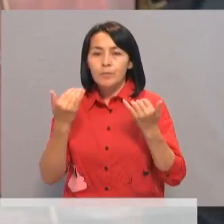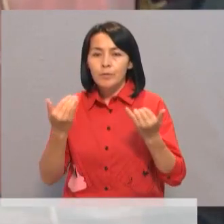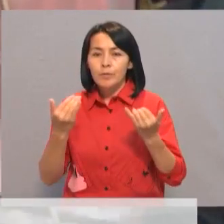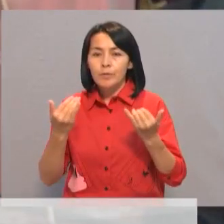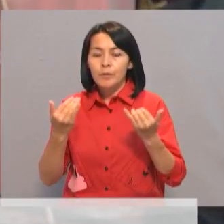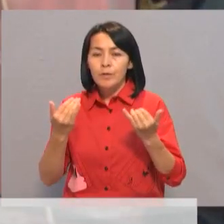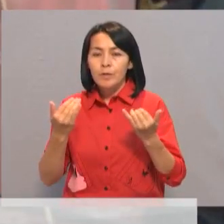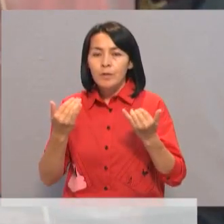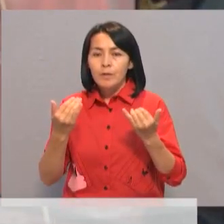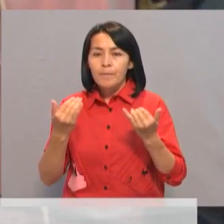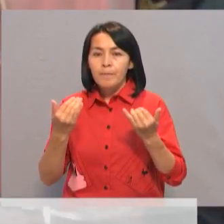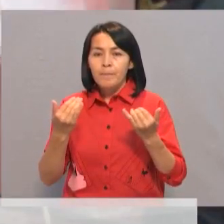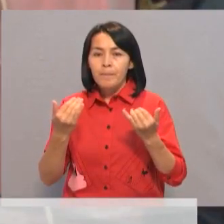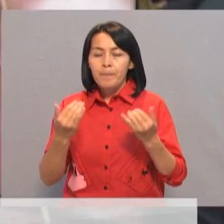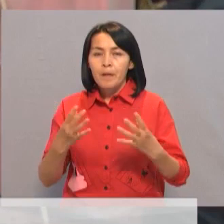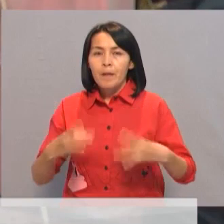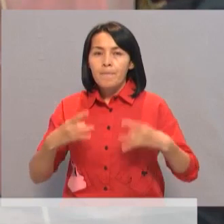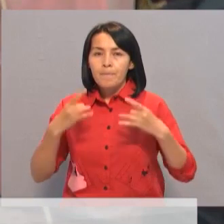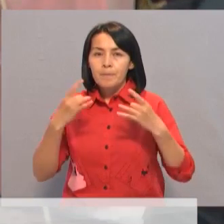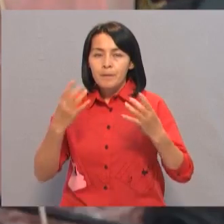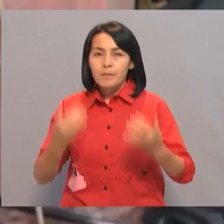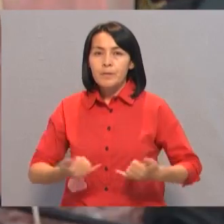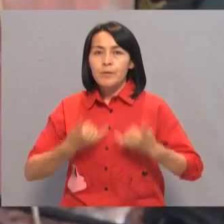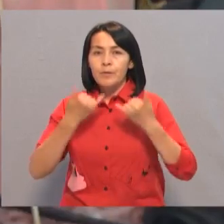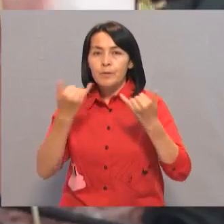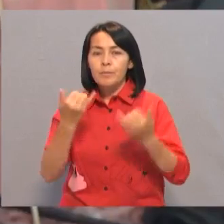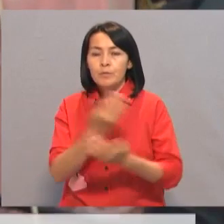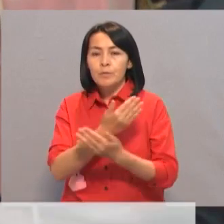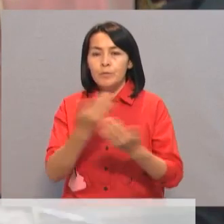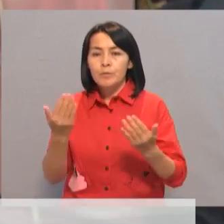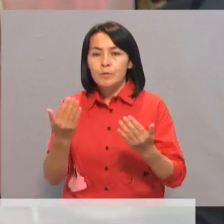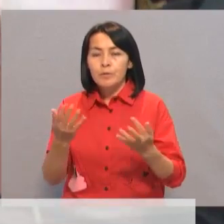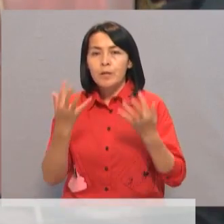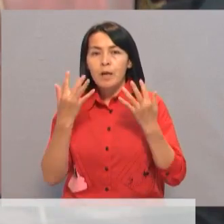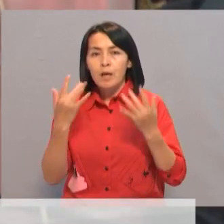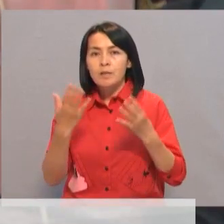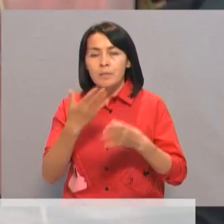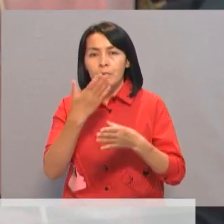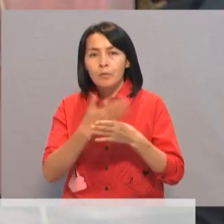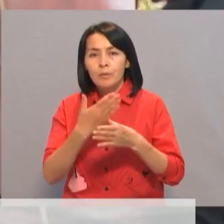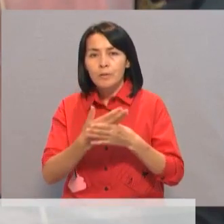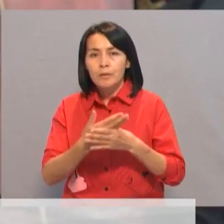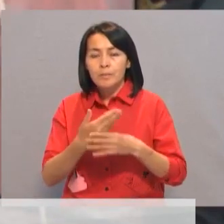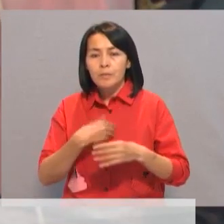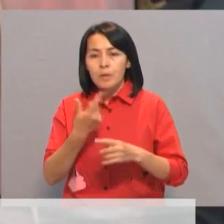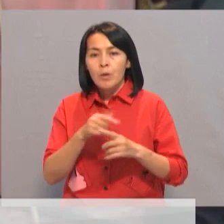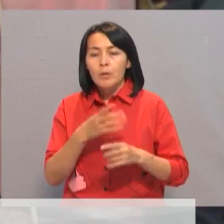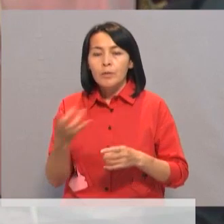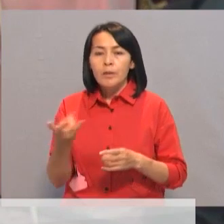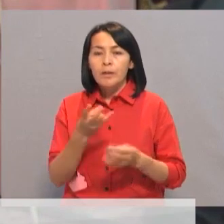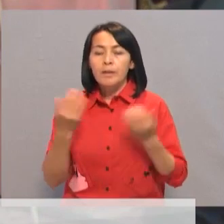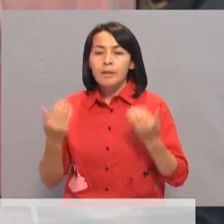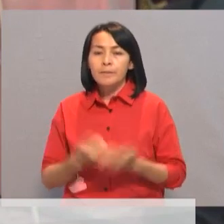өнеге халқымыз тілеп ақ батасын берген өздеріңізге қадірлі қарияларымыздың жол көрсетуімен өсіп өніп